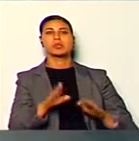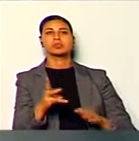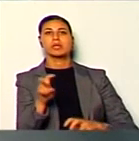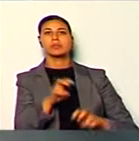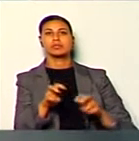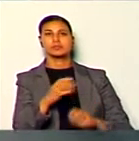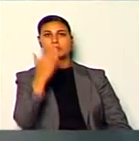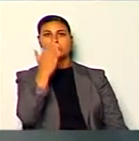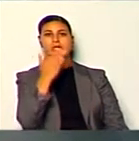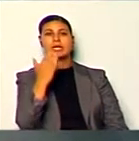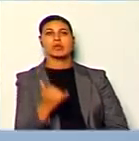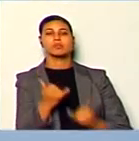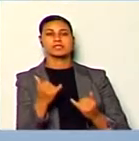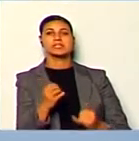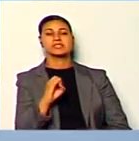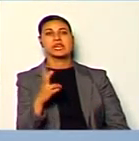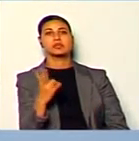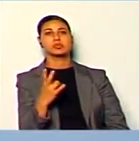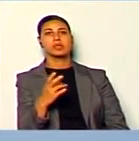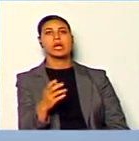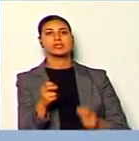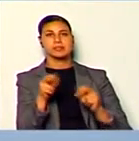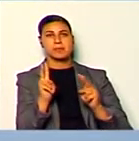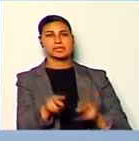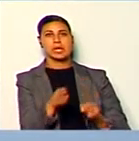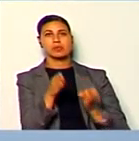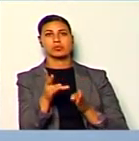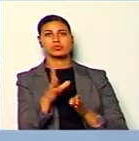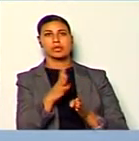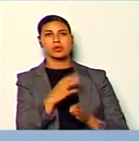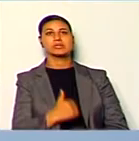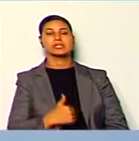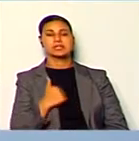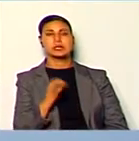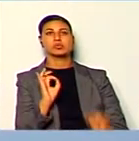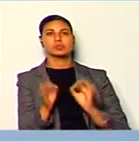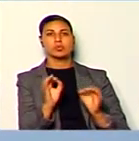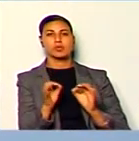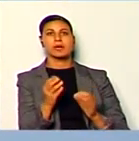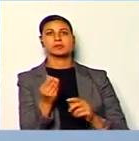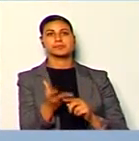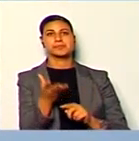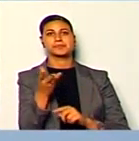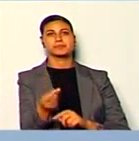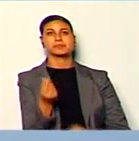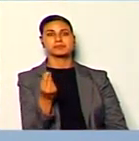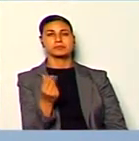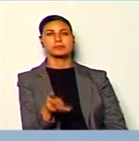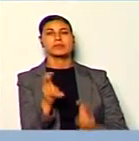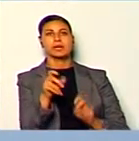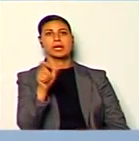გამოიძებნოს მოსახლეობისათვის, ან უნდა გამოყოფილი იქნას ღირსეული ნორმალური საკომპენსაციო თანხები,